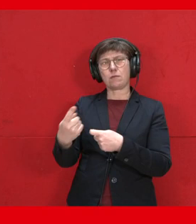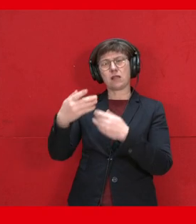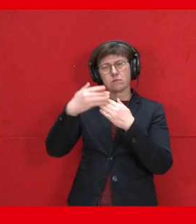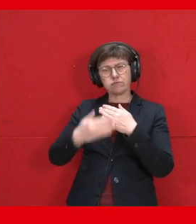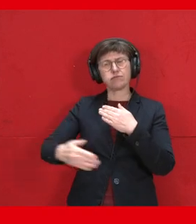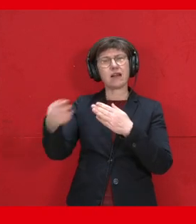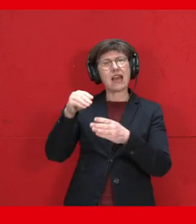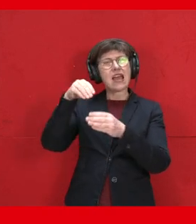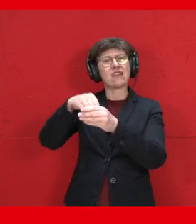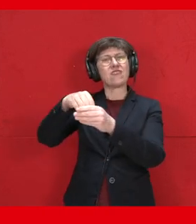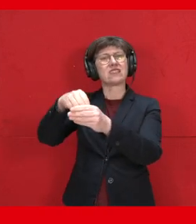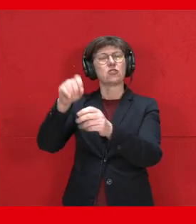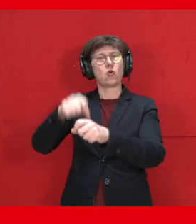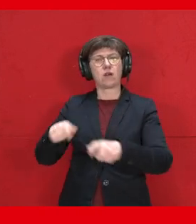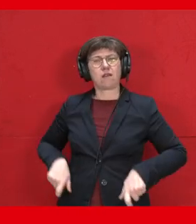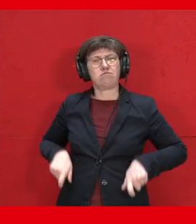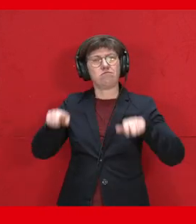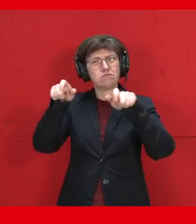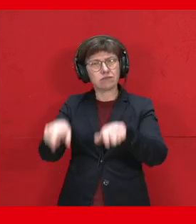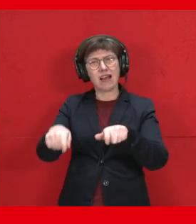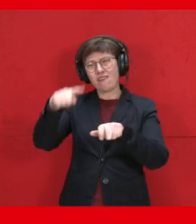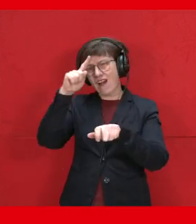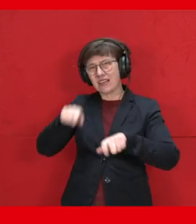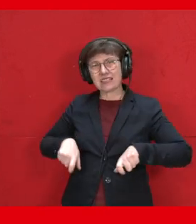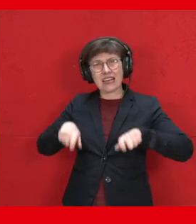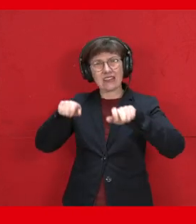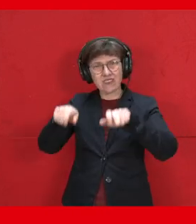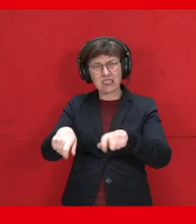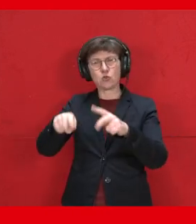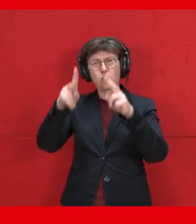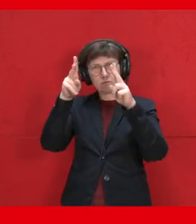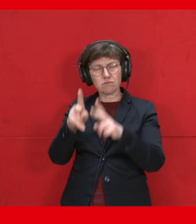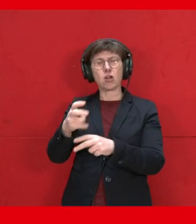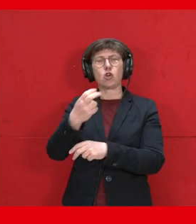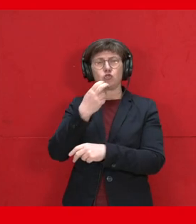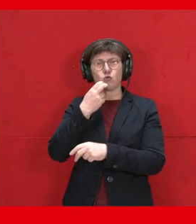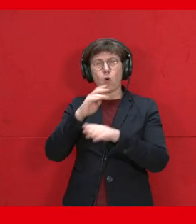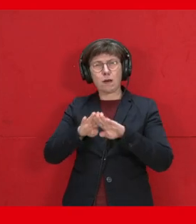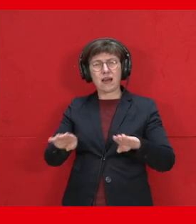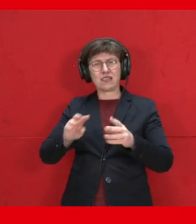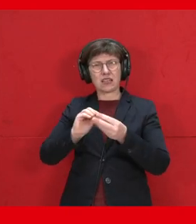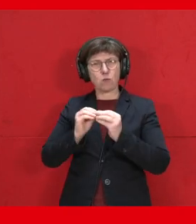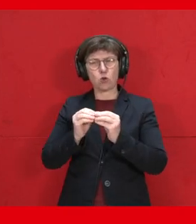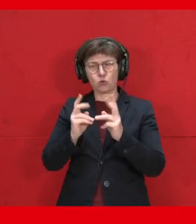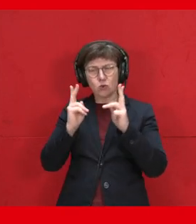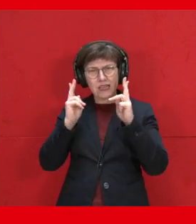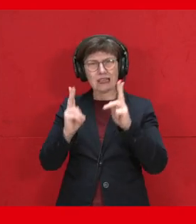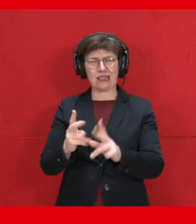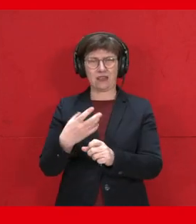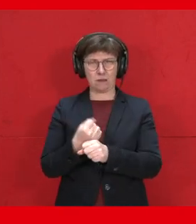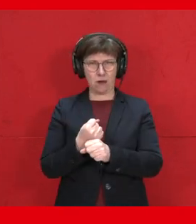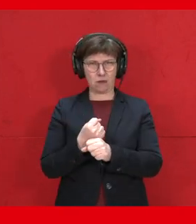langfristig investieren können und wissen, dass sie mit der Investition in eine strombasierte Produktion auch das Richtige